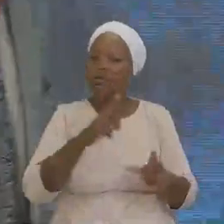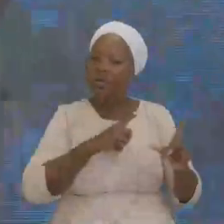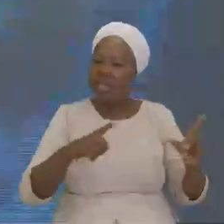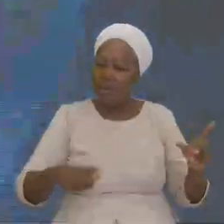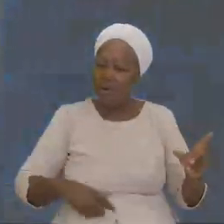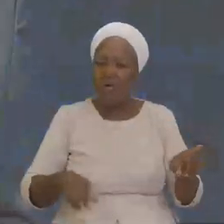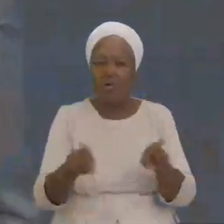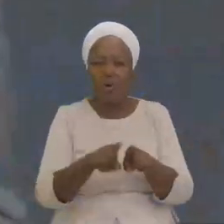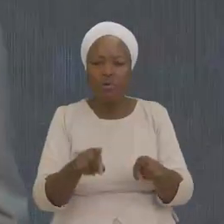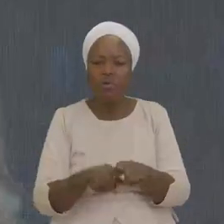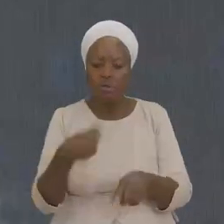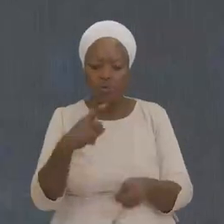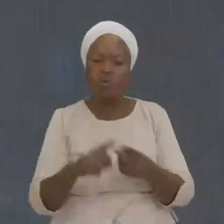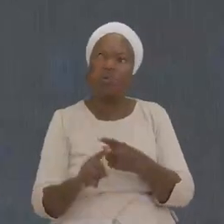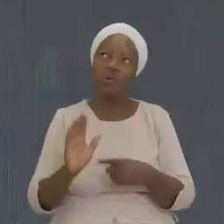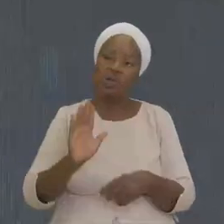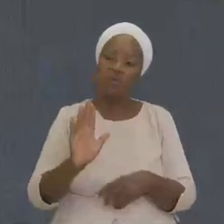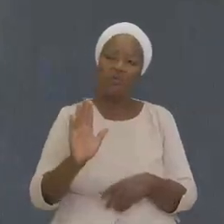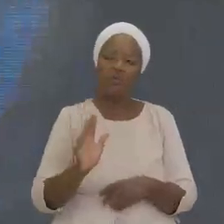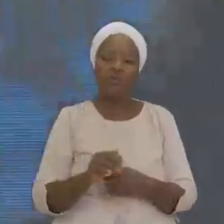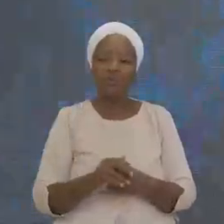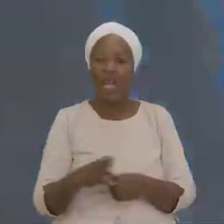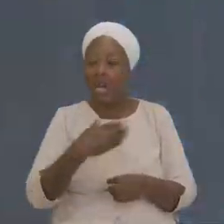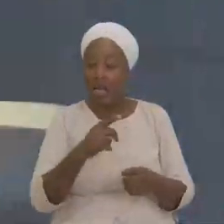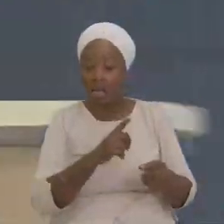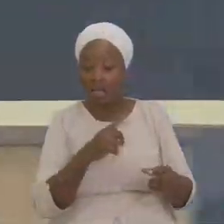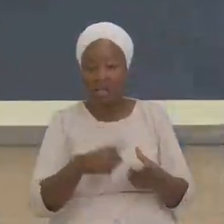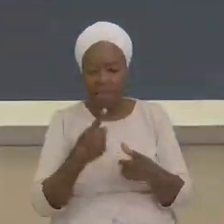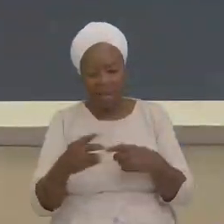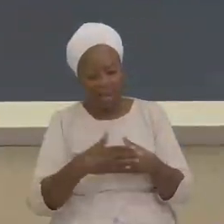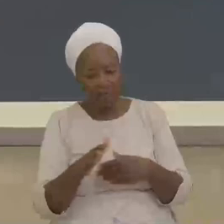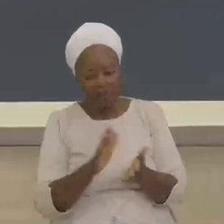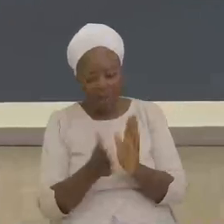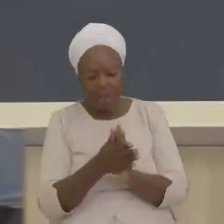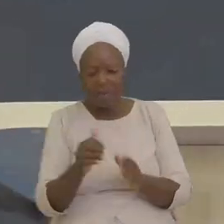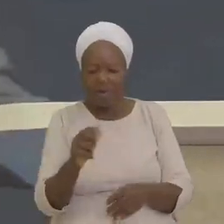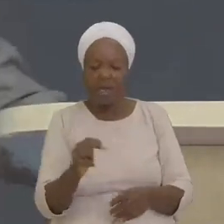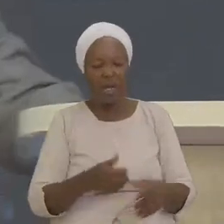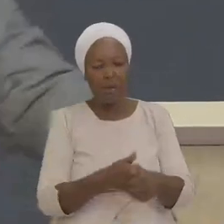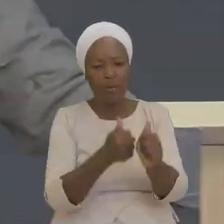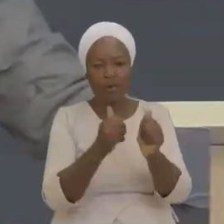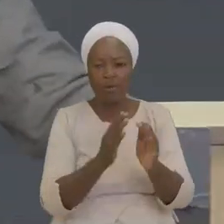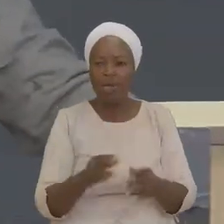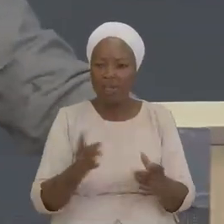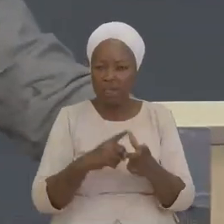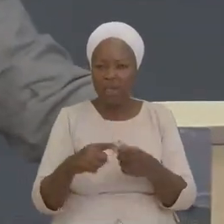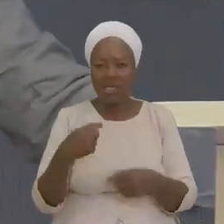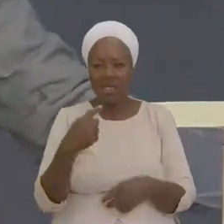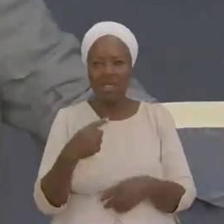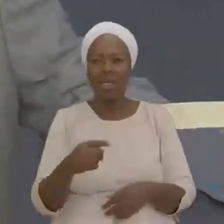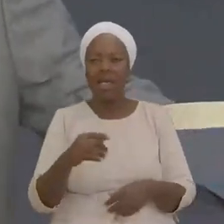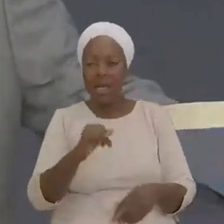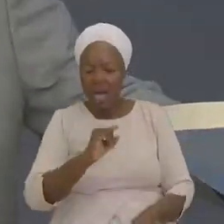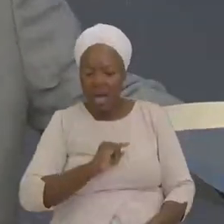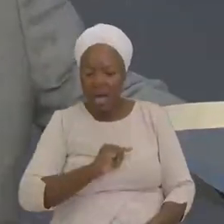il connaissait le Seigneur. Le Seigneur lui a même parlé. Mais après qu'il soit